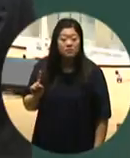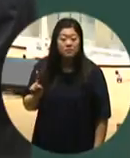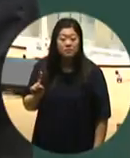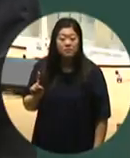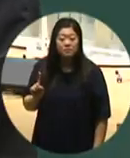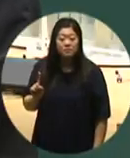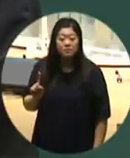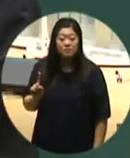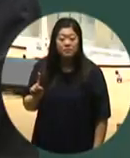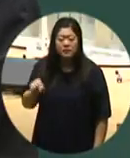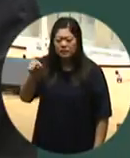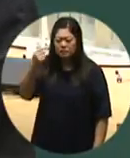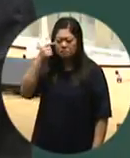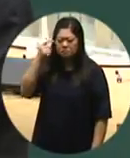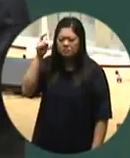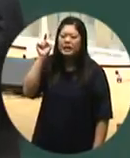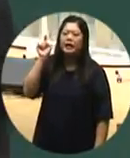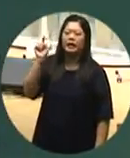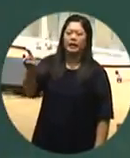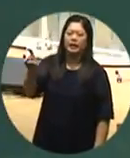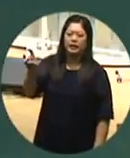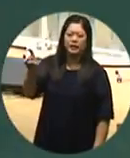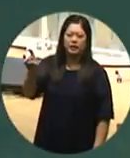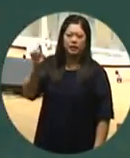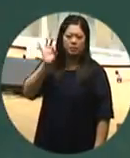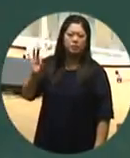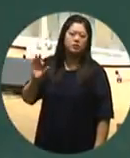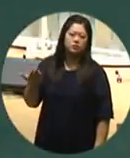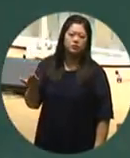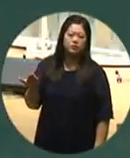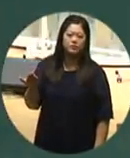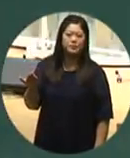그걸 본 겁니다. No, you're able to see that.